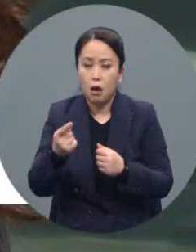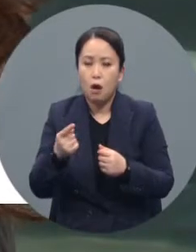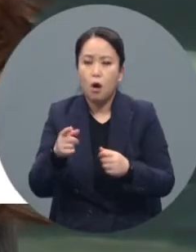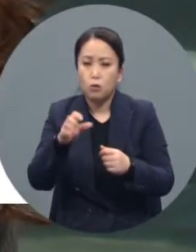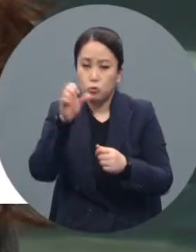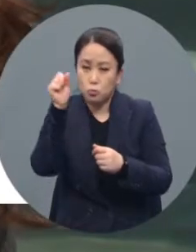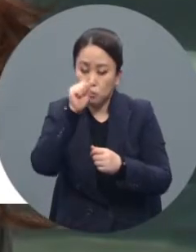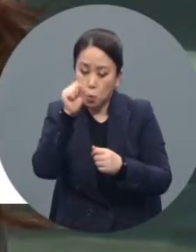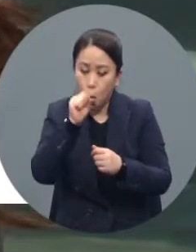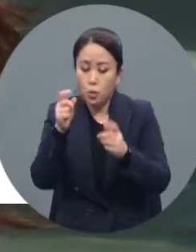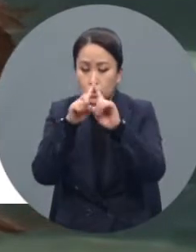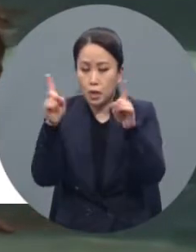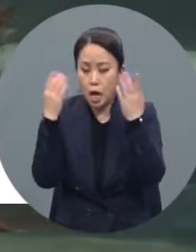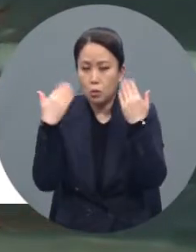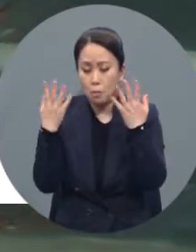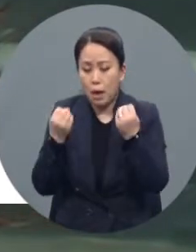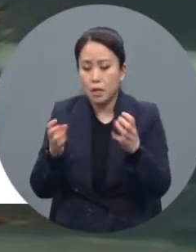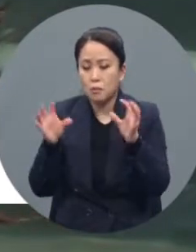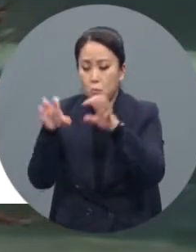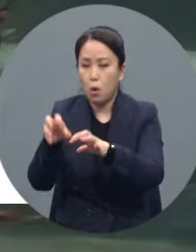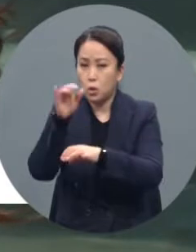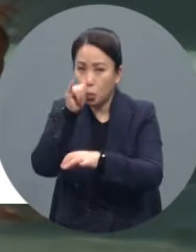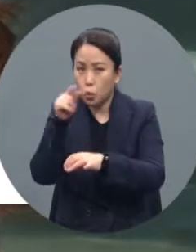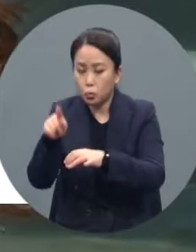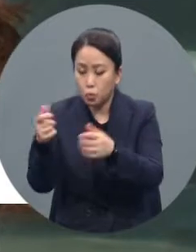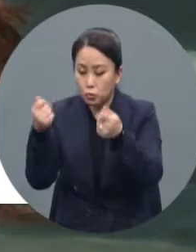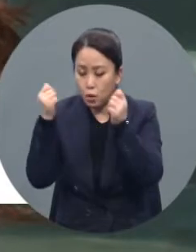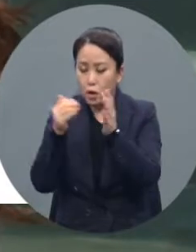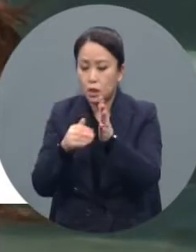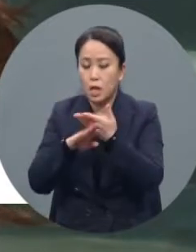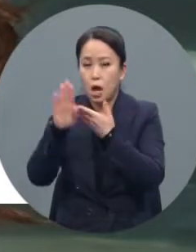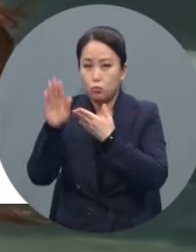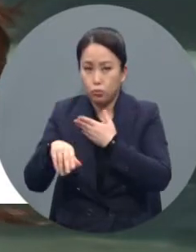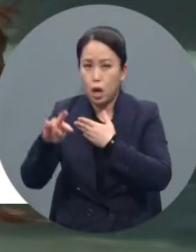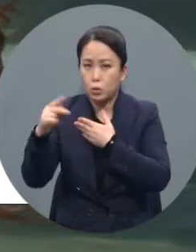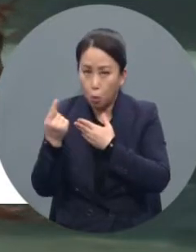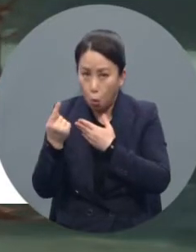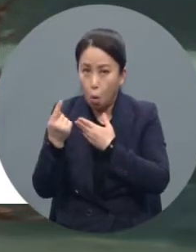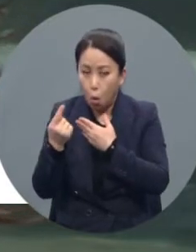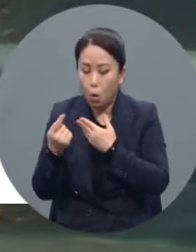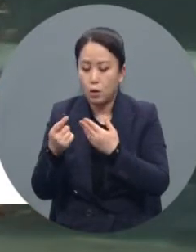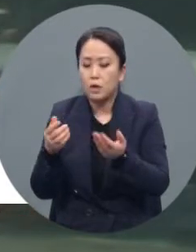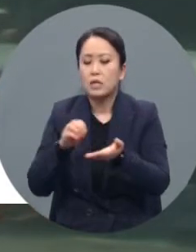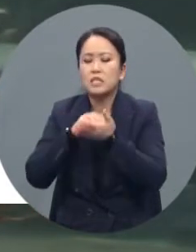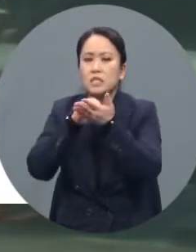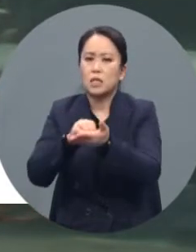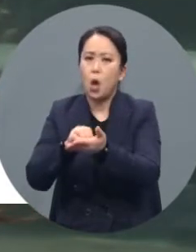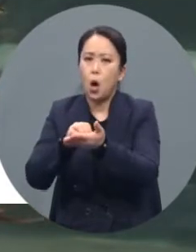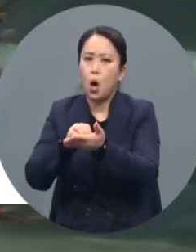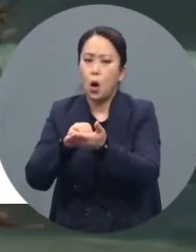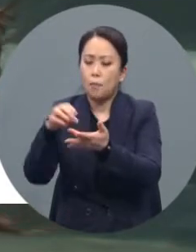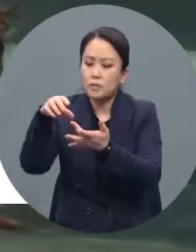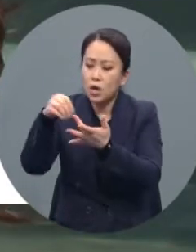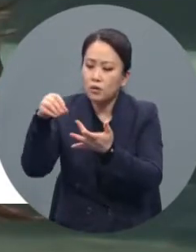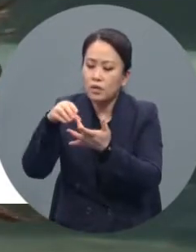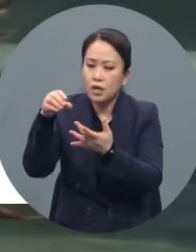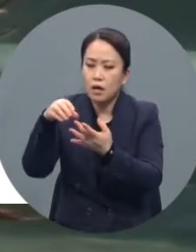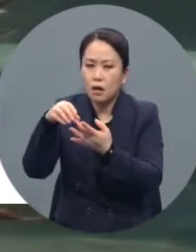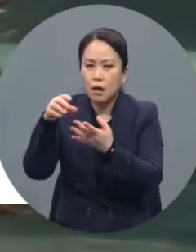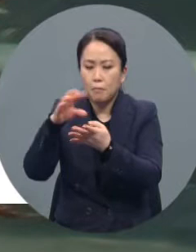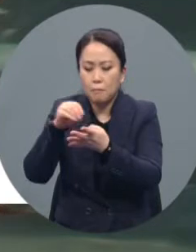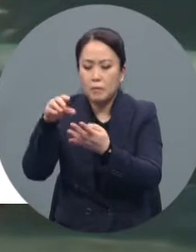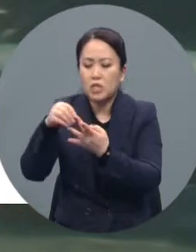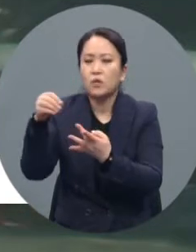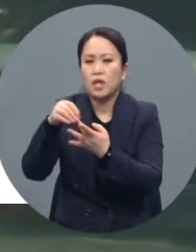있고요. 그리고 그런 대학을 나왔을 때 조금 더 아이들이 대학을 졸업한 이후에 고를 수 있는